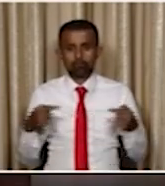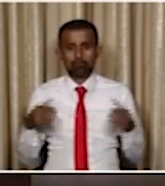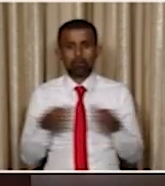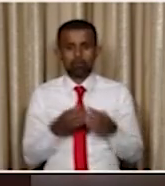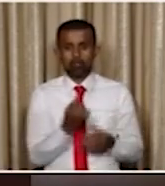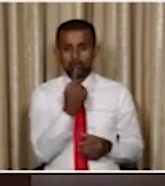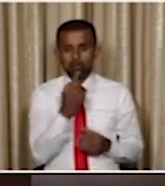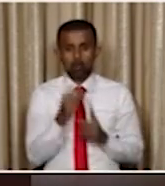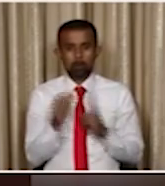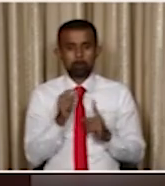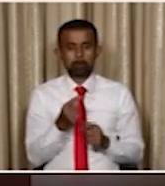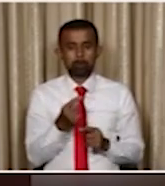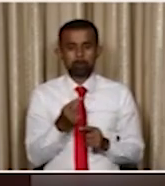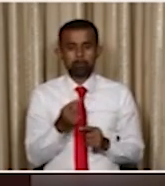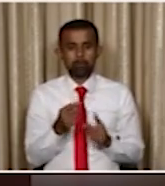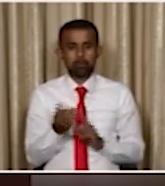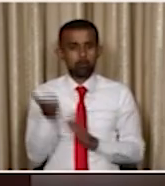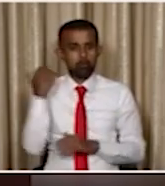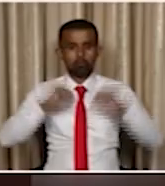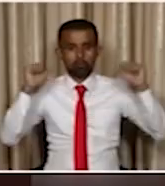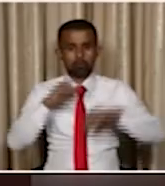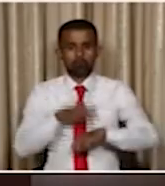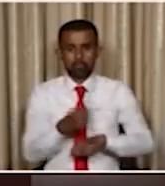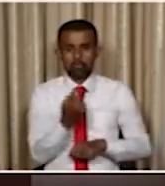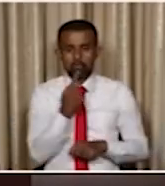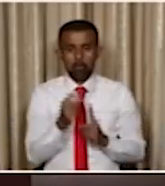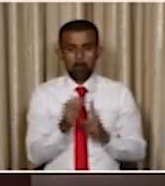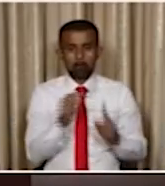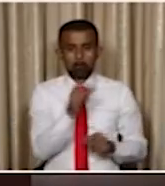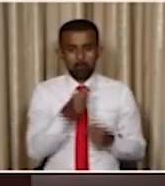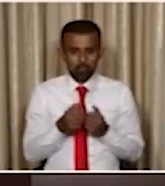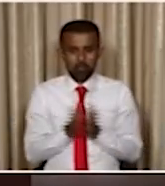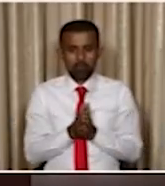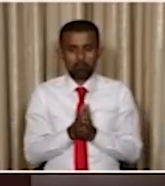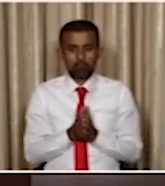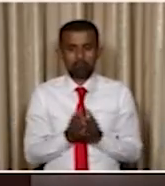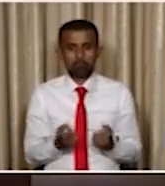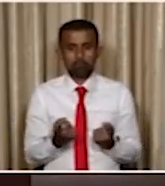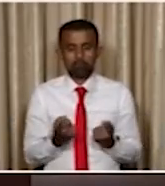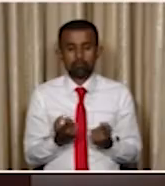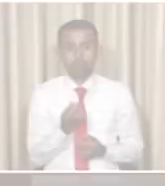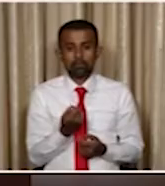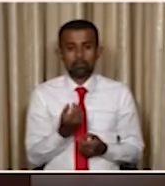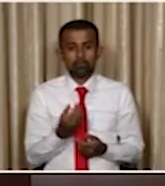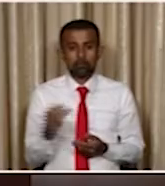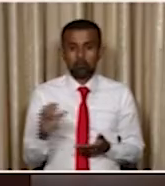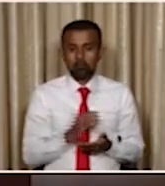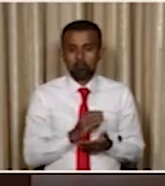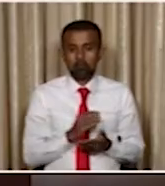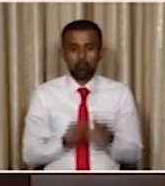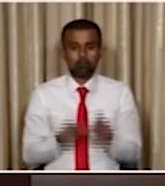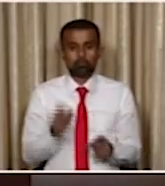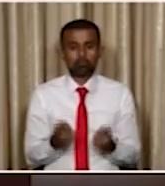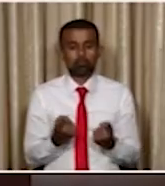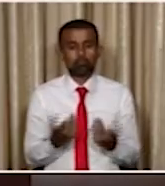කිව්වේ මන්ත්‍රීවරුන්ට වෙන් කර මේ පෞකේ අරගලේ කාලෙත් කිව්වේ මන්ත්‍රීවරු තමන්ගේ උමනායපාකම් ඉටු කරන්න ප්‍රතිපාදනය වෙන් කරනවා ජනතාවගේ